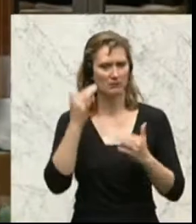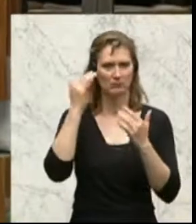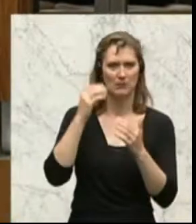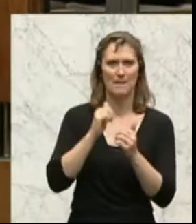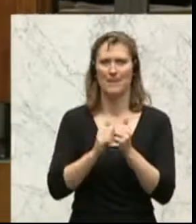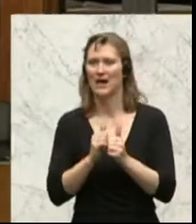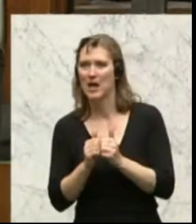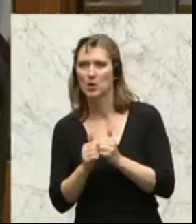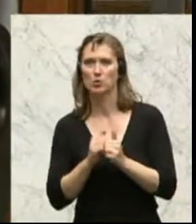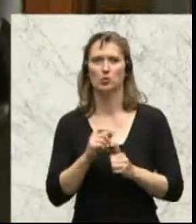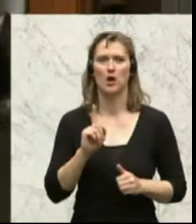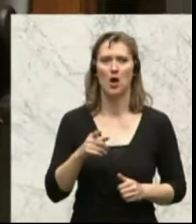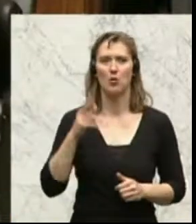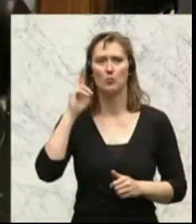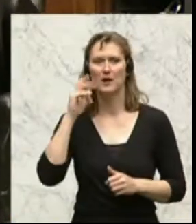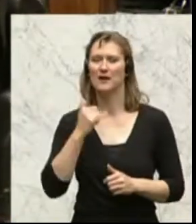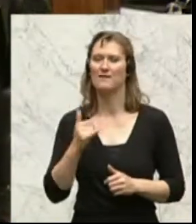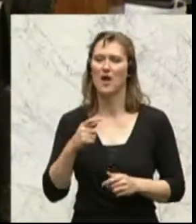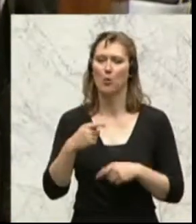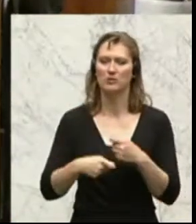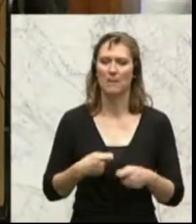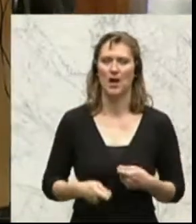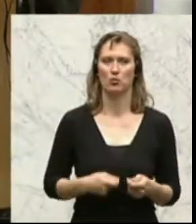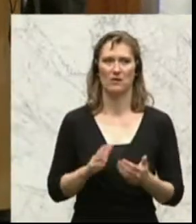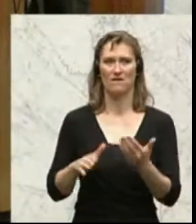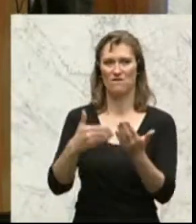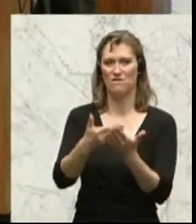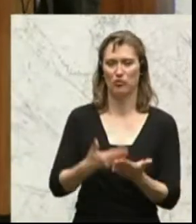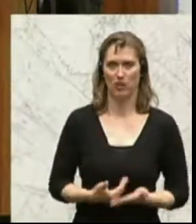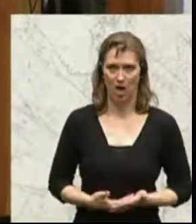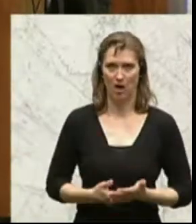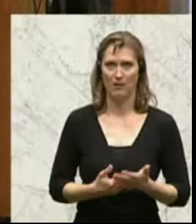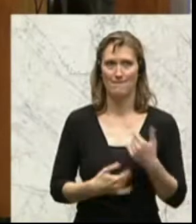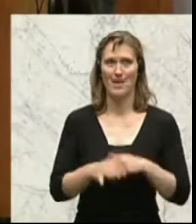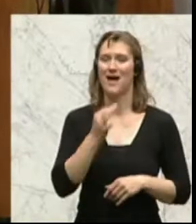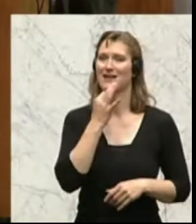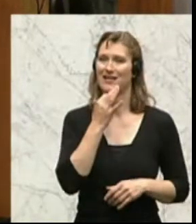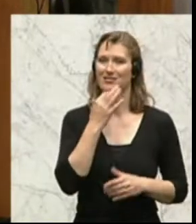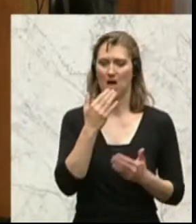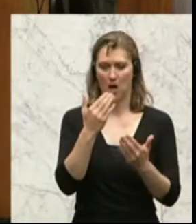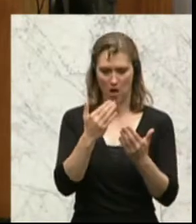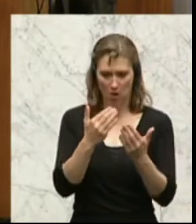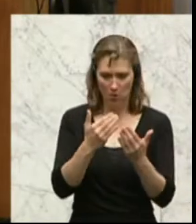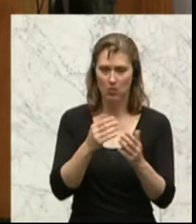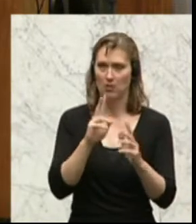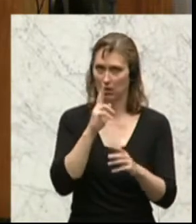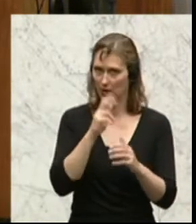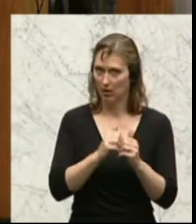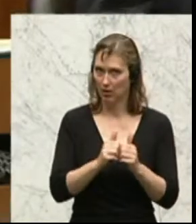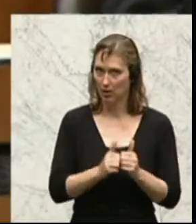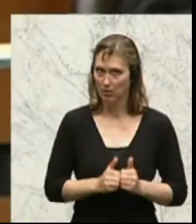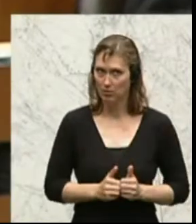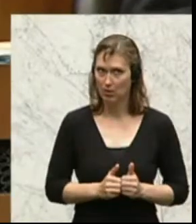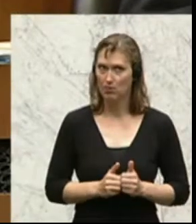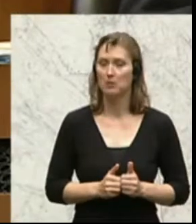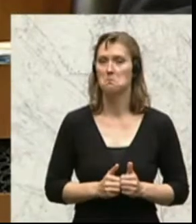angestellt, aber die Ausarbeitung von Vorschlägen, die dann konkret auch durchgerechnet werden, ist zunächst in